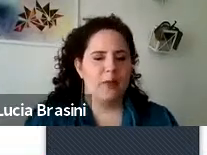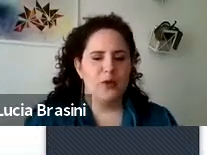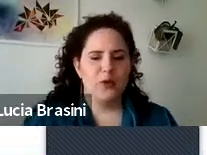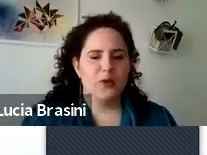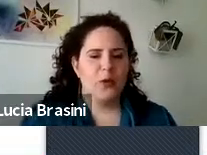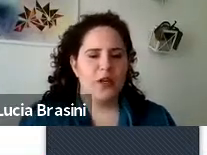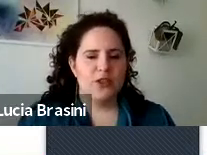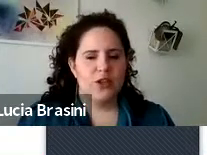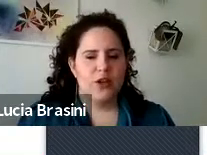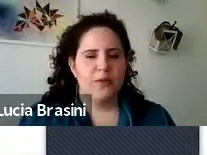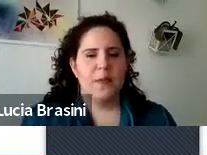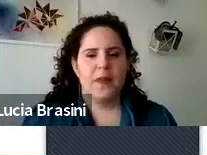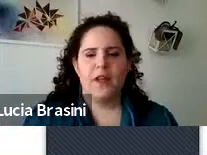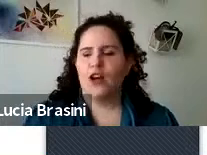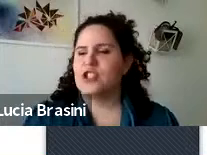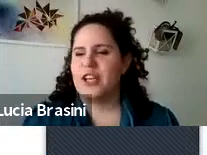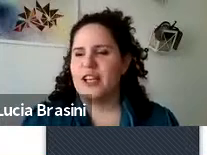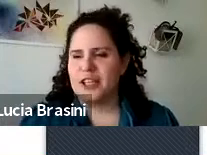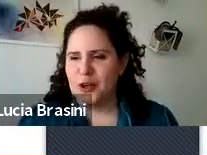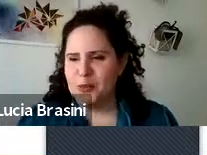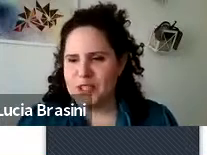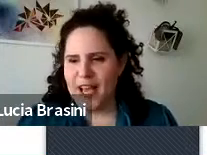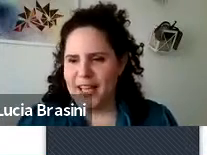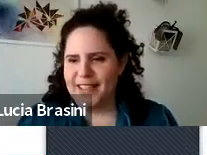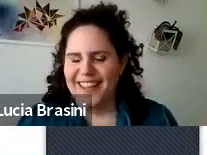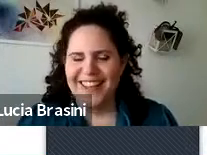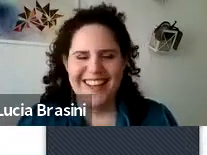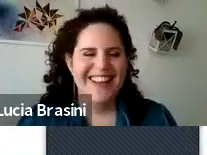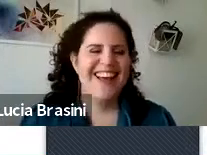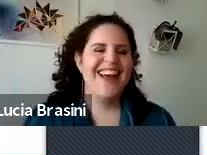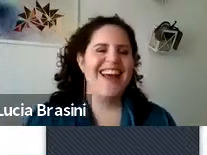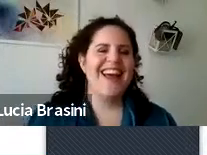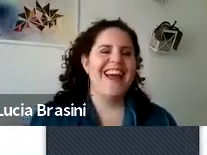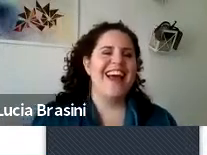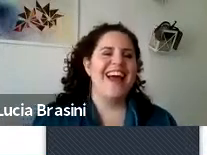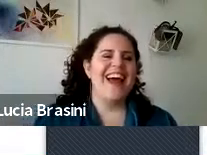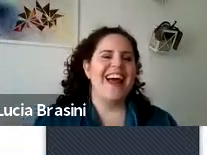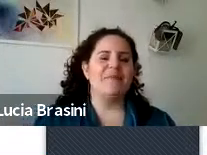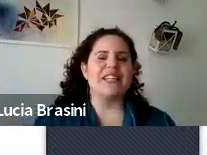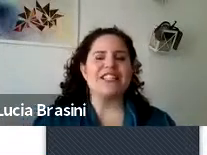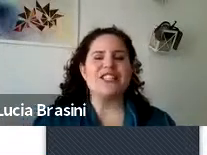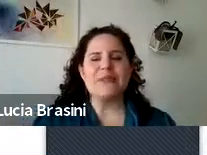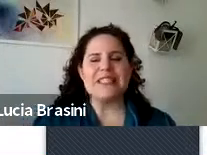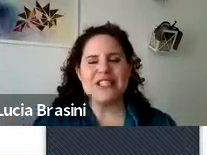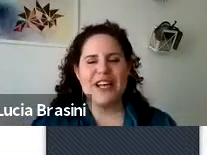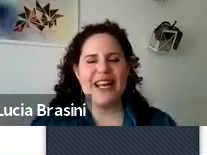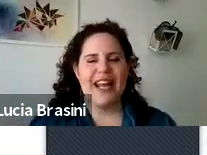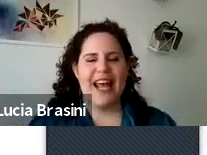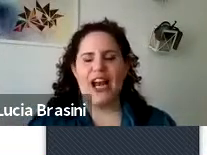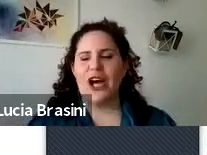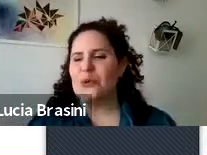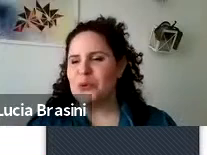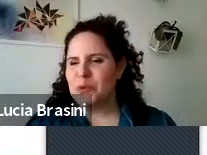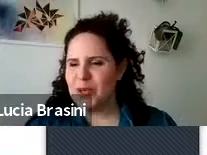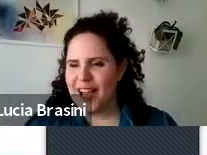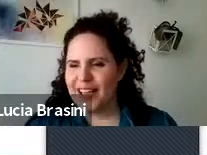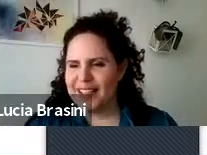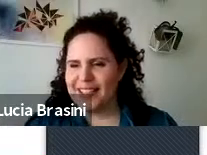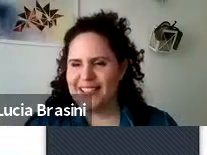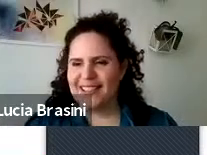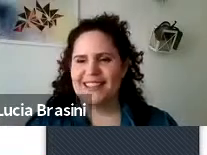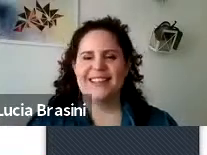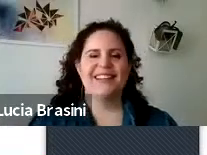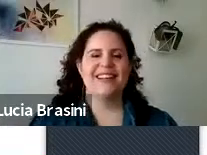Allora, diciamo in tutto questo cosa c'entrano i musei? La partecipazione alla